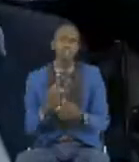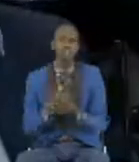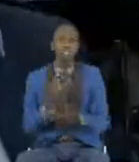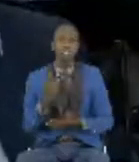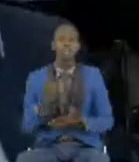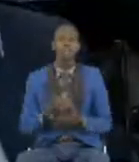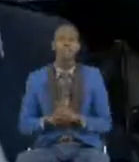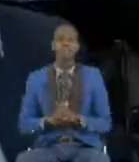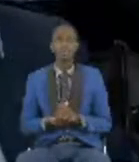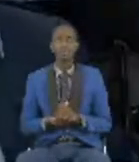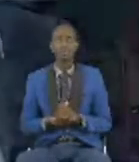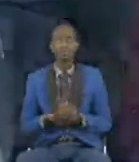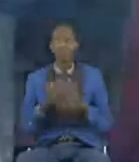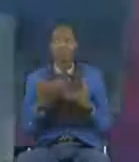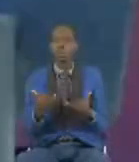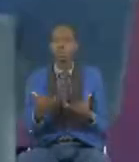Jésus.